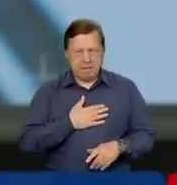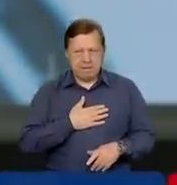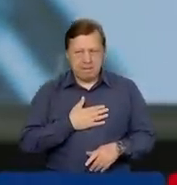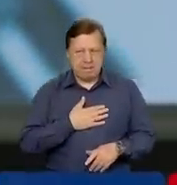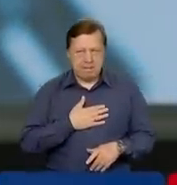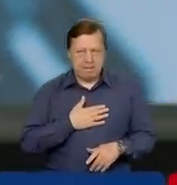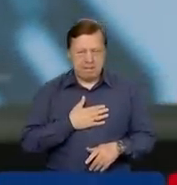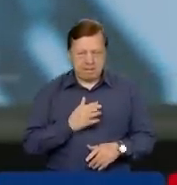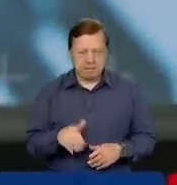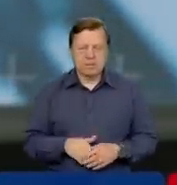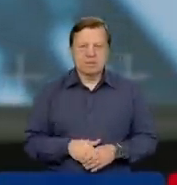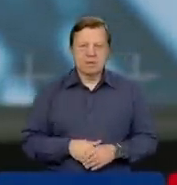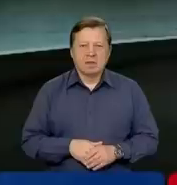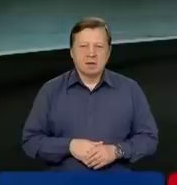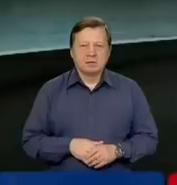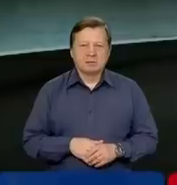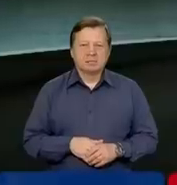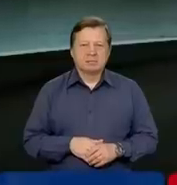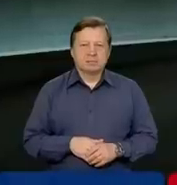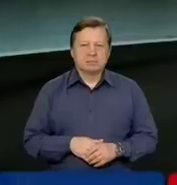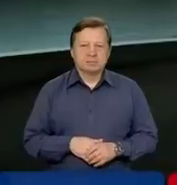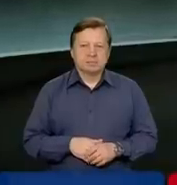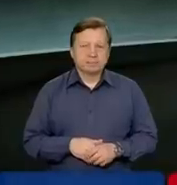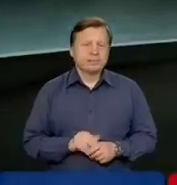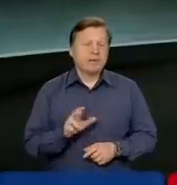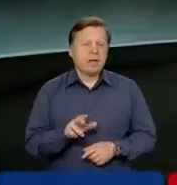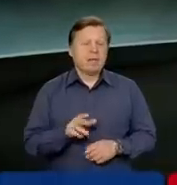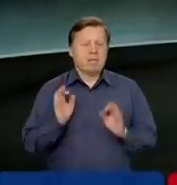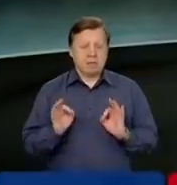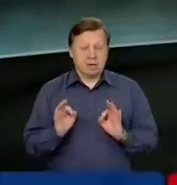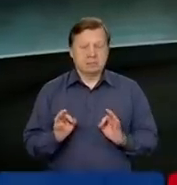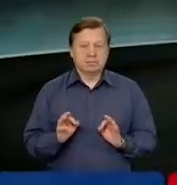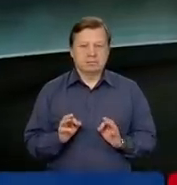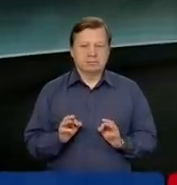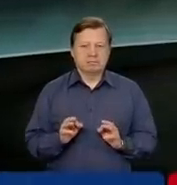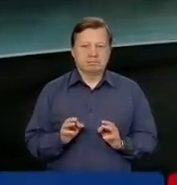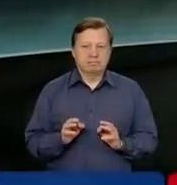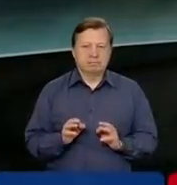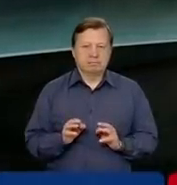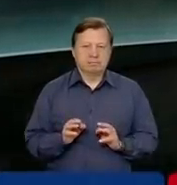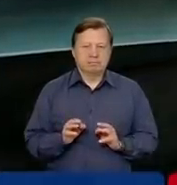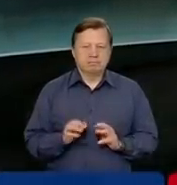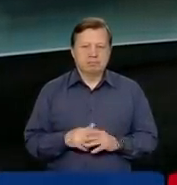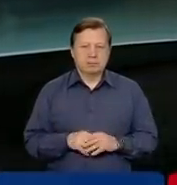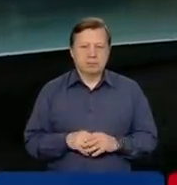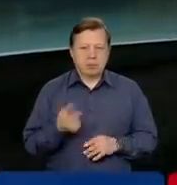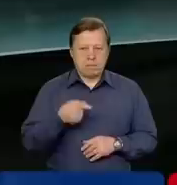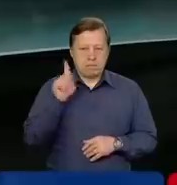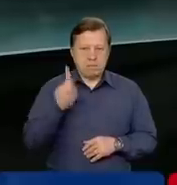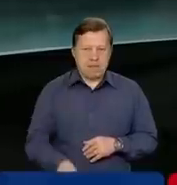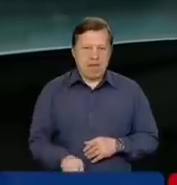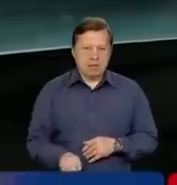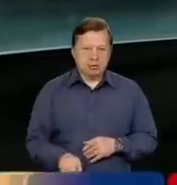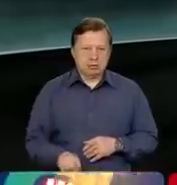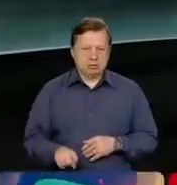różnego typu takie inne. Czy teraz po okresie takiego przebywania miesięcznego praktycznie